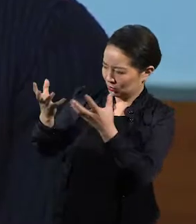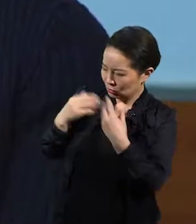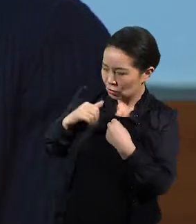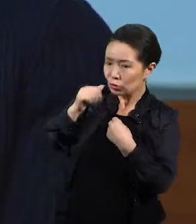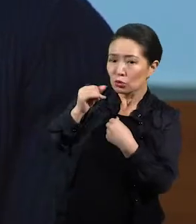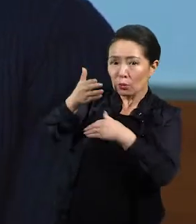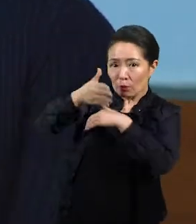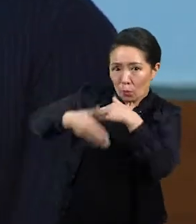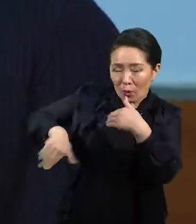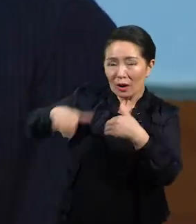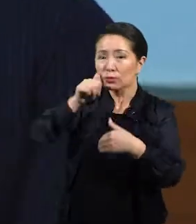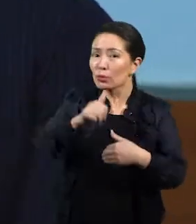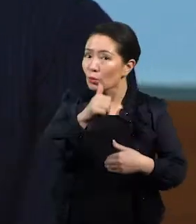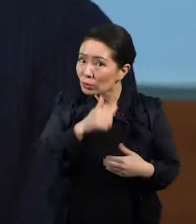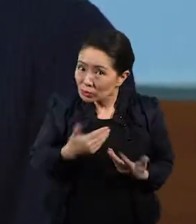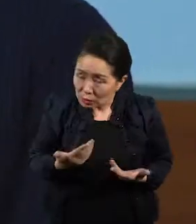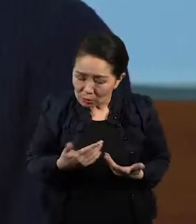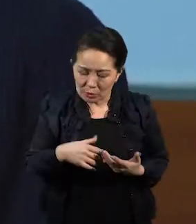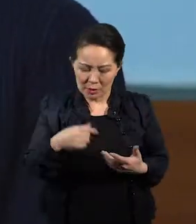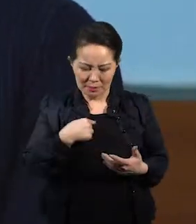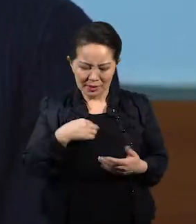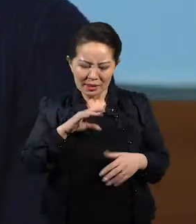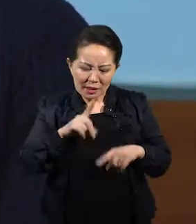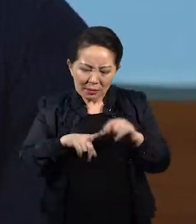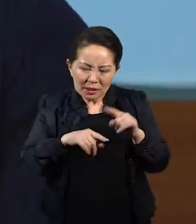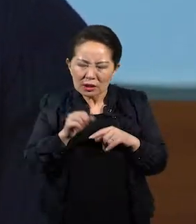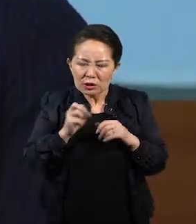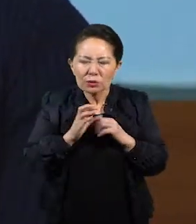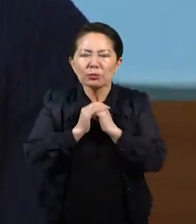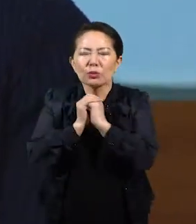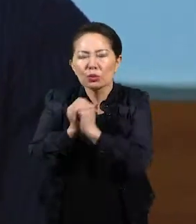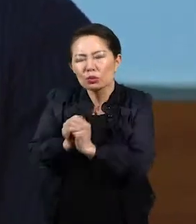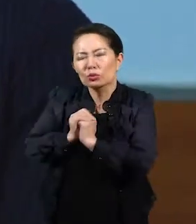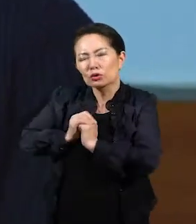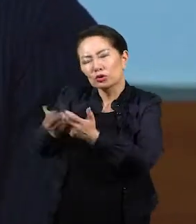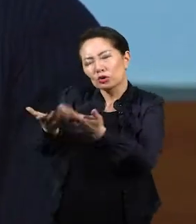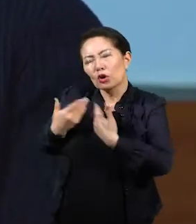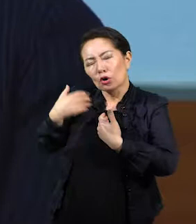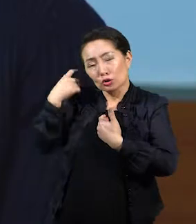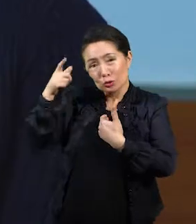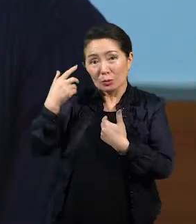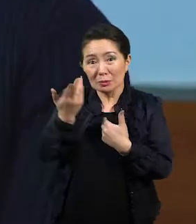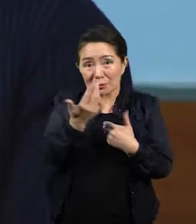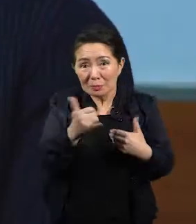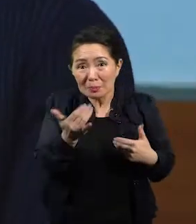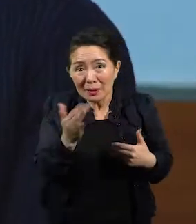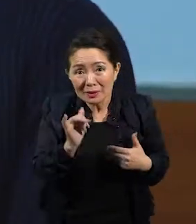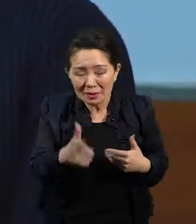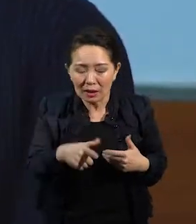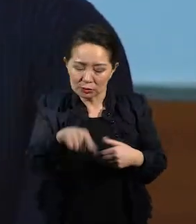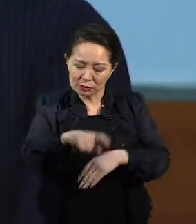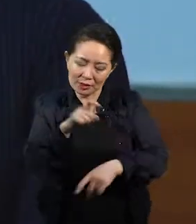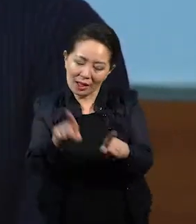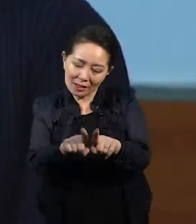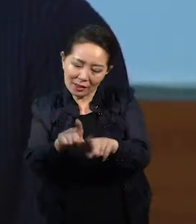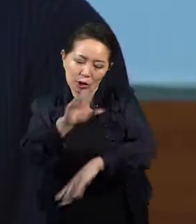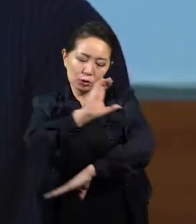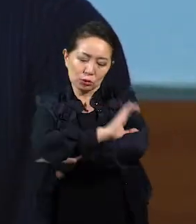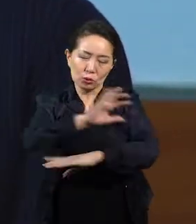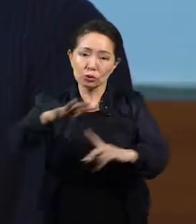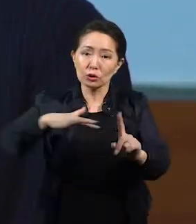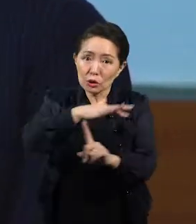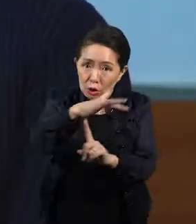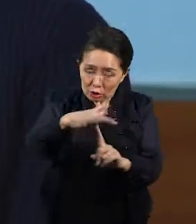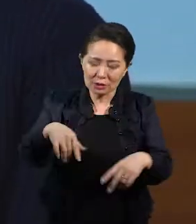эсвэл тэд нар миний ямарваа нэг зүйл тэднийг хүндэтгэлтэй хандаасаа гэж хүртэл боддог. Яг үүнтэй адилхан сургуулийн орчинд хүртэл бид